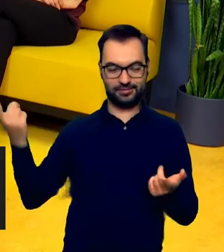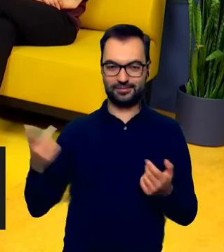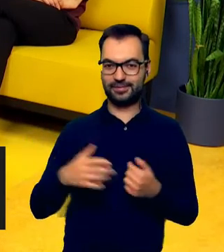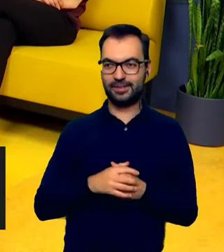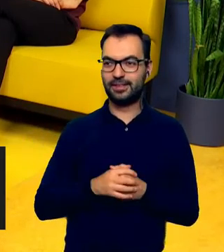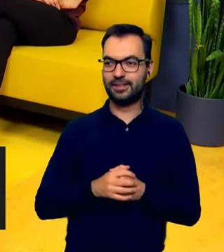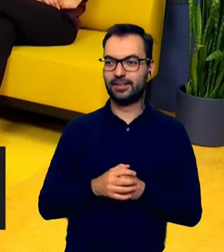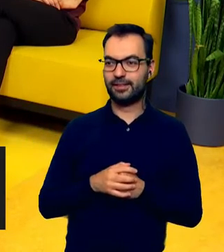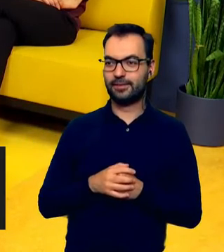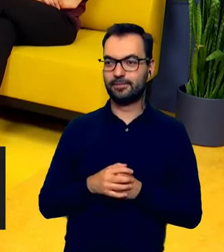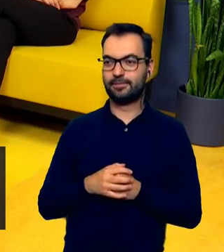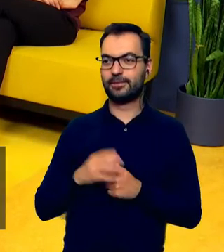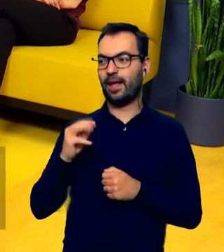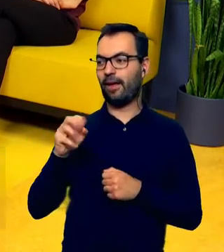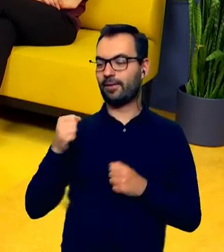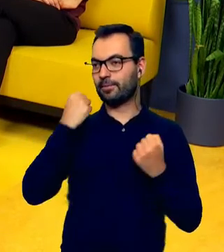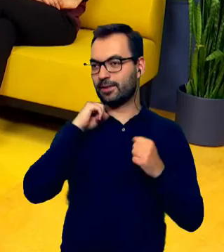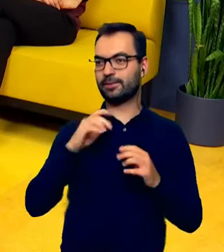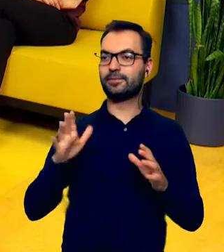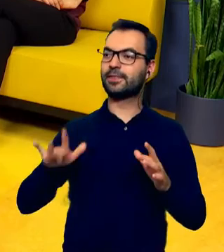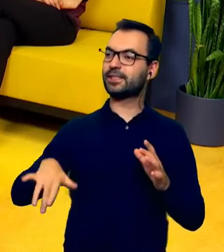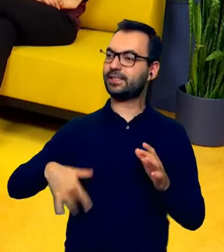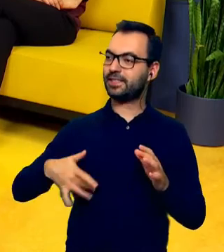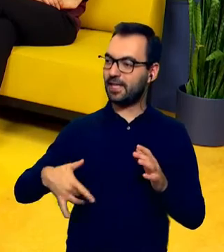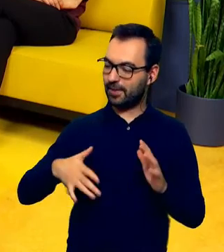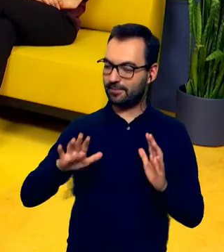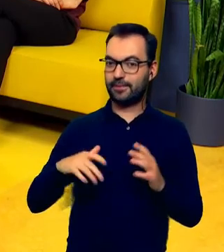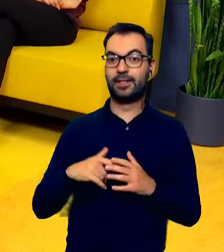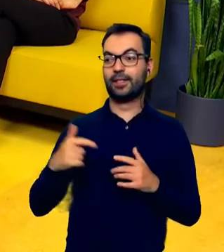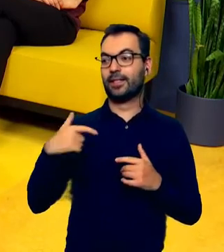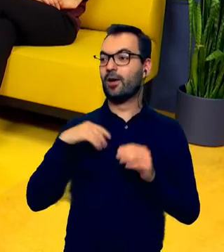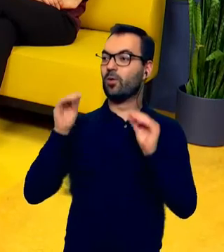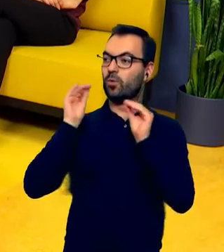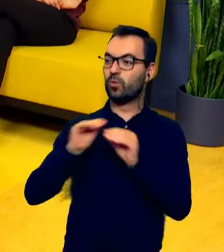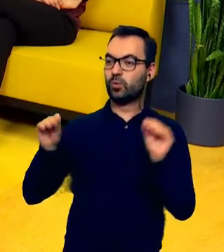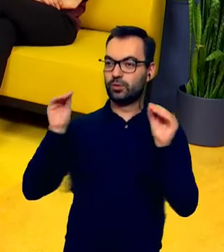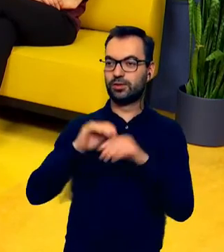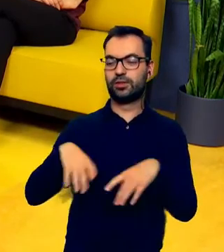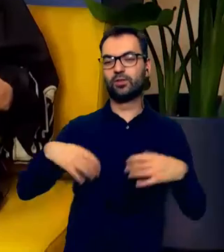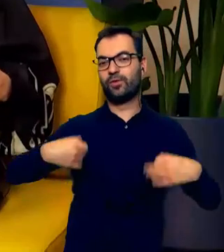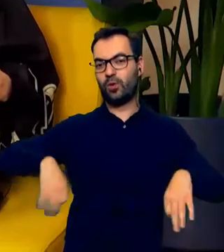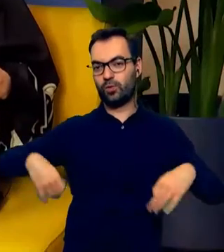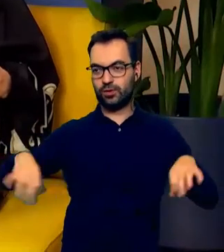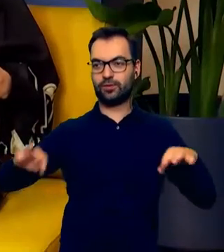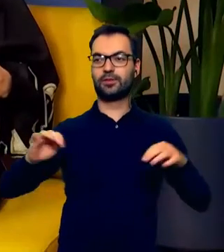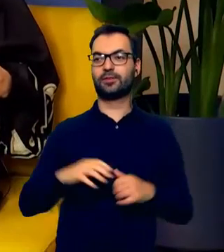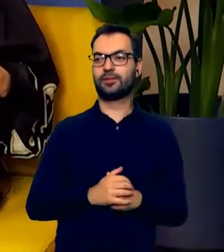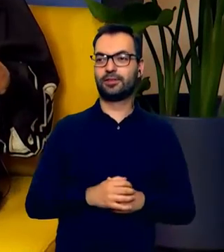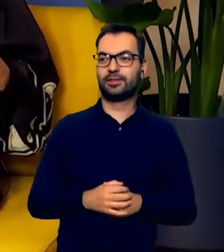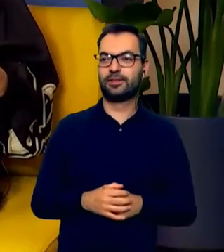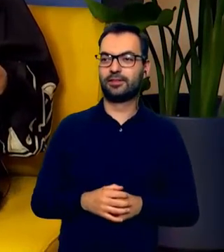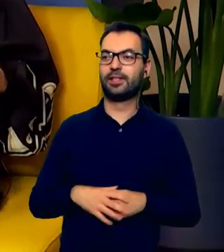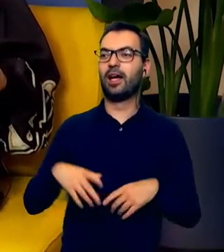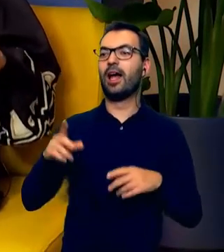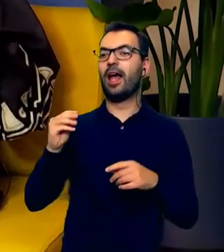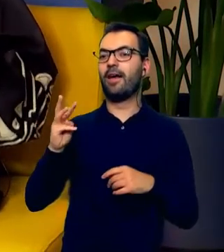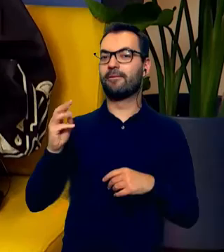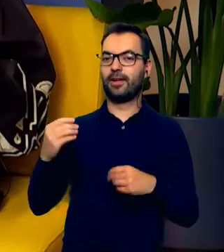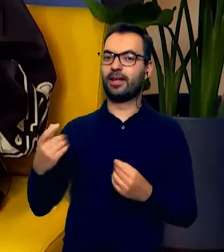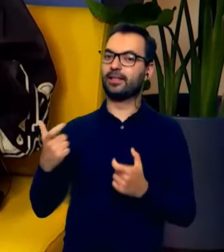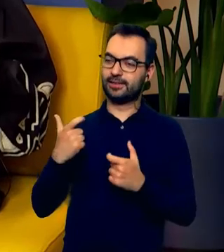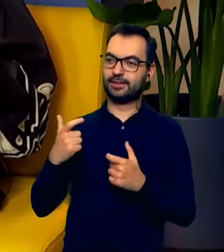naszym związku. Ewka jest bardziej damą. I ja uczę Ewkę luzować gumkę w gaciach, a Ewka